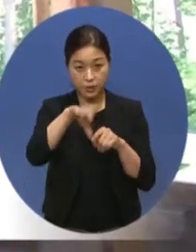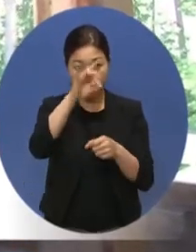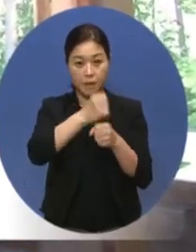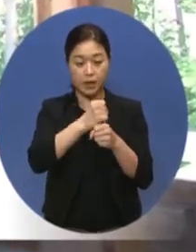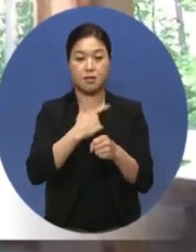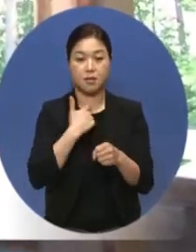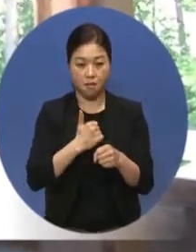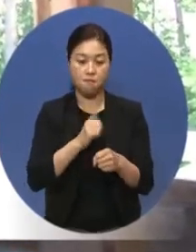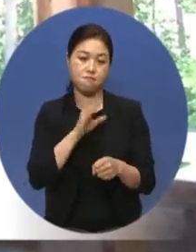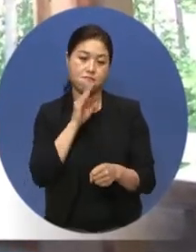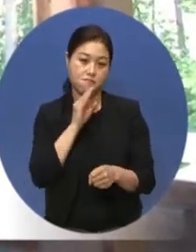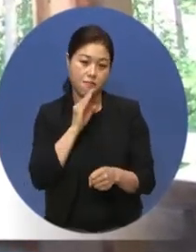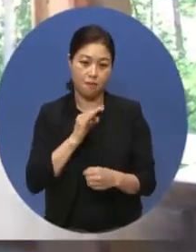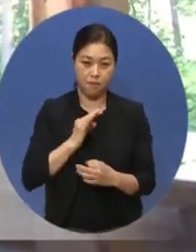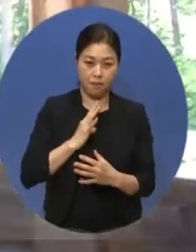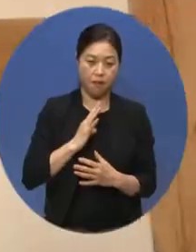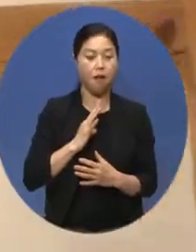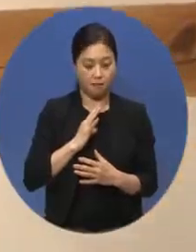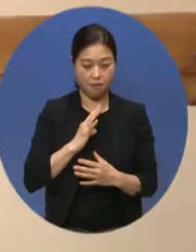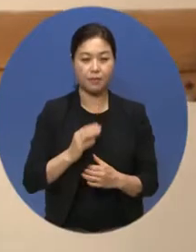정말 너무 와 대박이다.